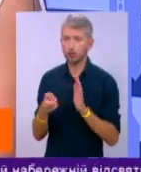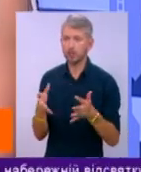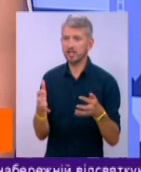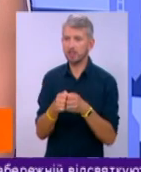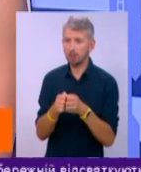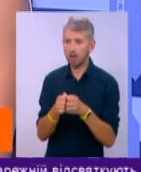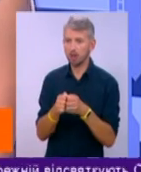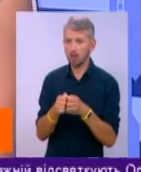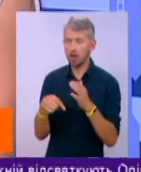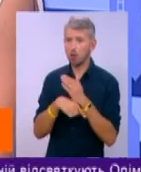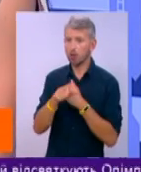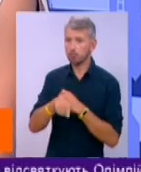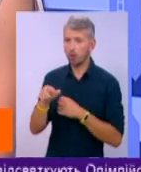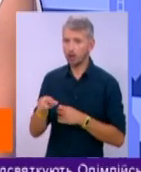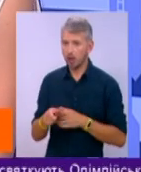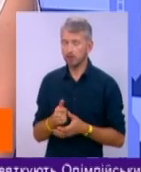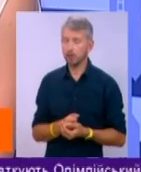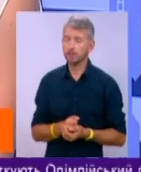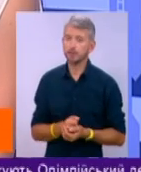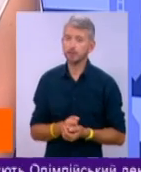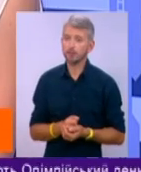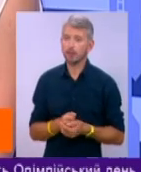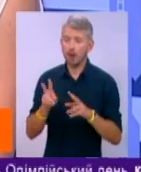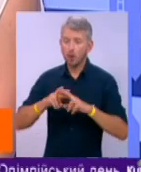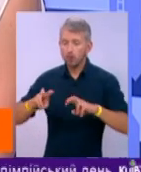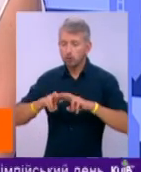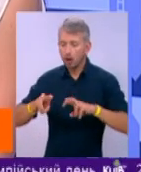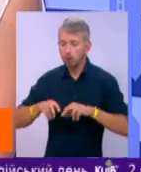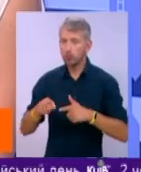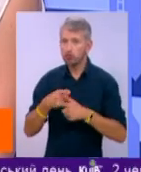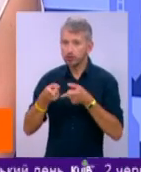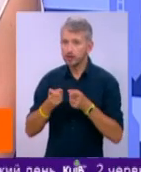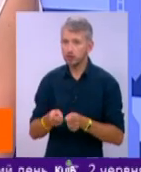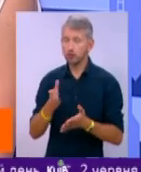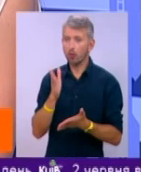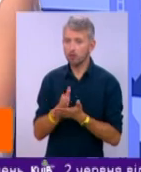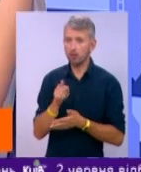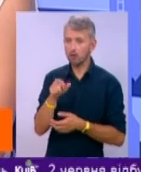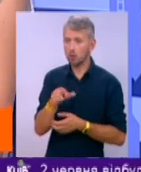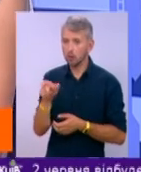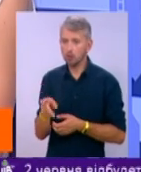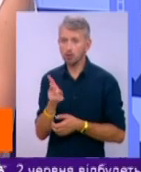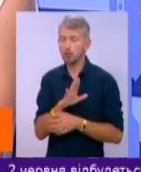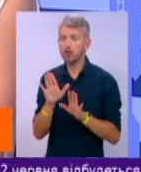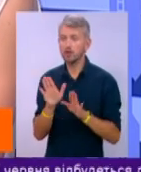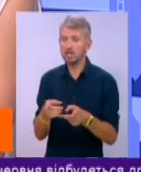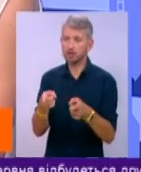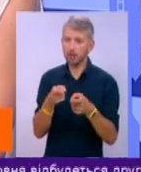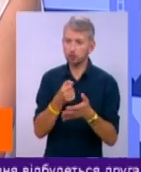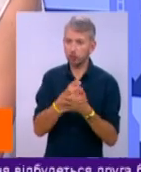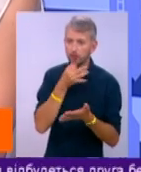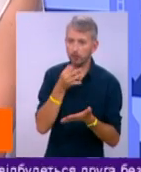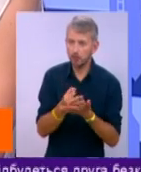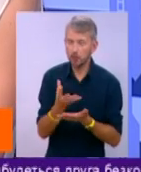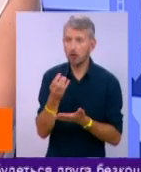затриманих корупціонерів. От, власне, розбираємося, а чи дійсно от є ті люди, які не тільки притягнуті до відповідальності,